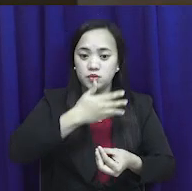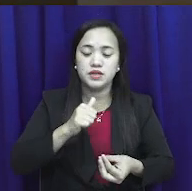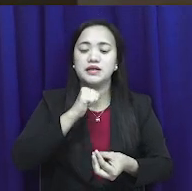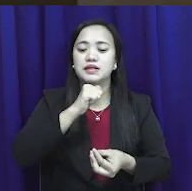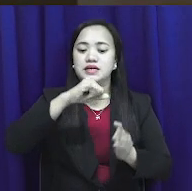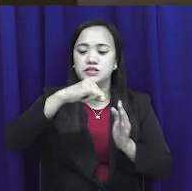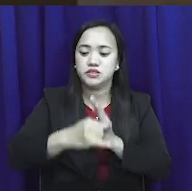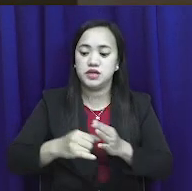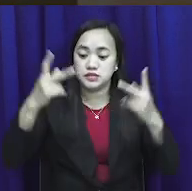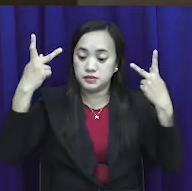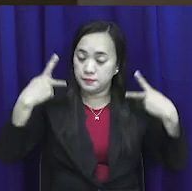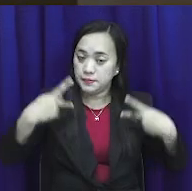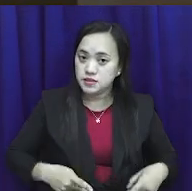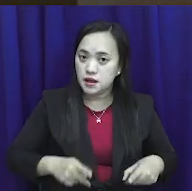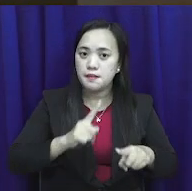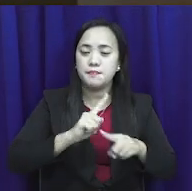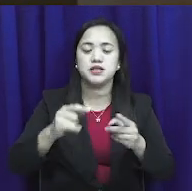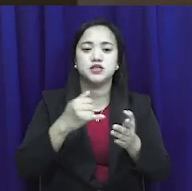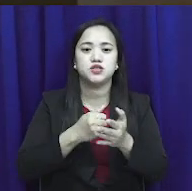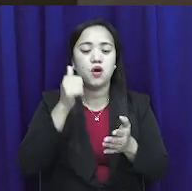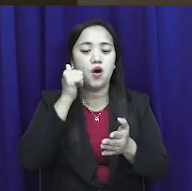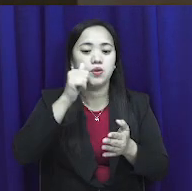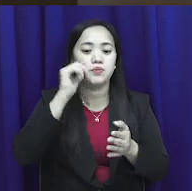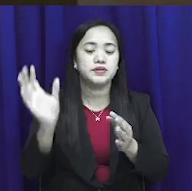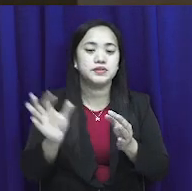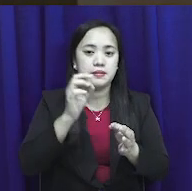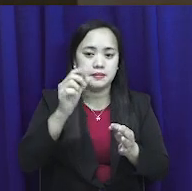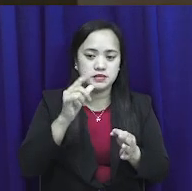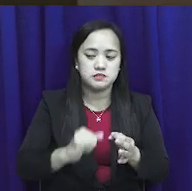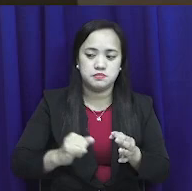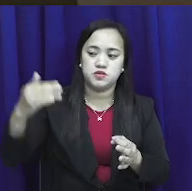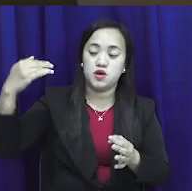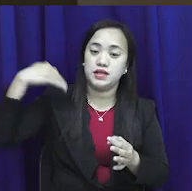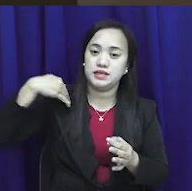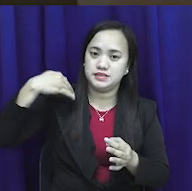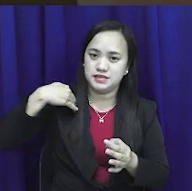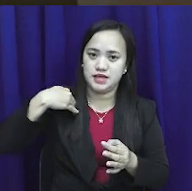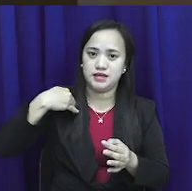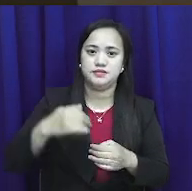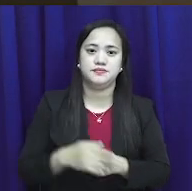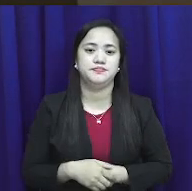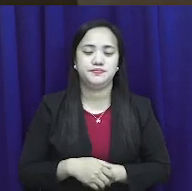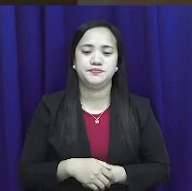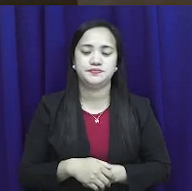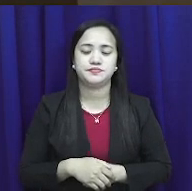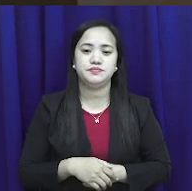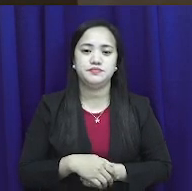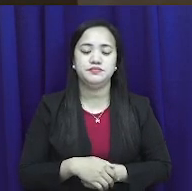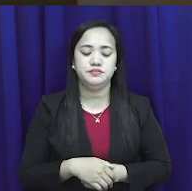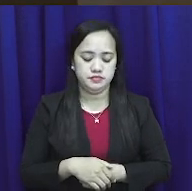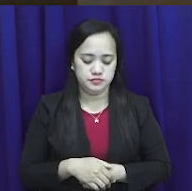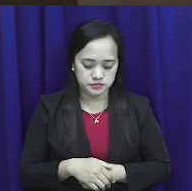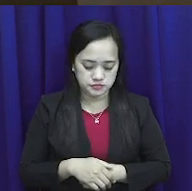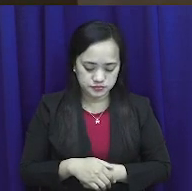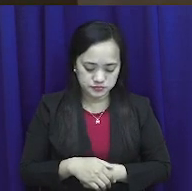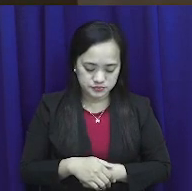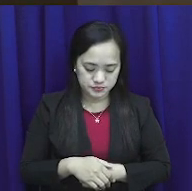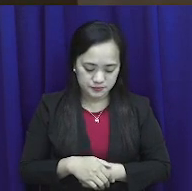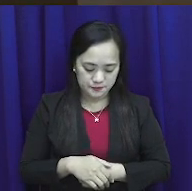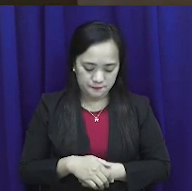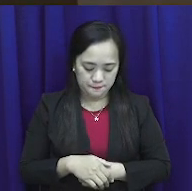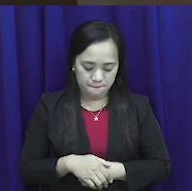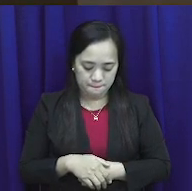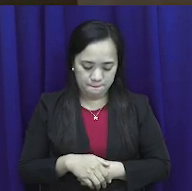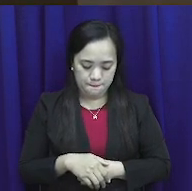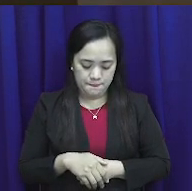on their ministry because that is like the virtuous woman eh Yes napakagaganda talaga napaka-powerful nito